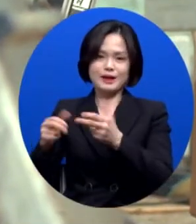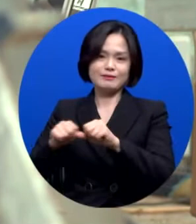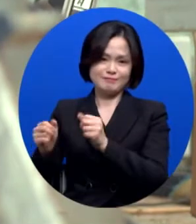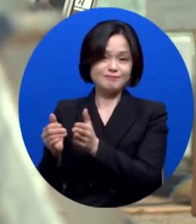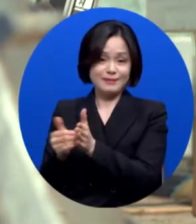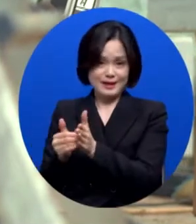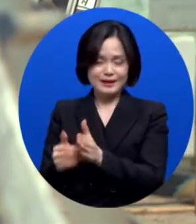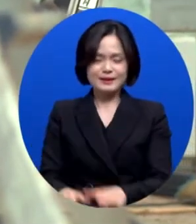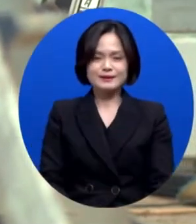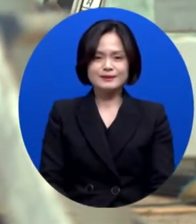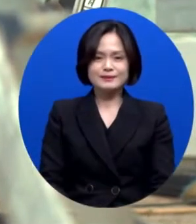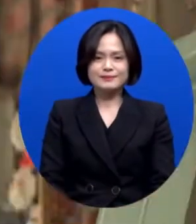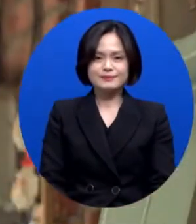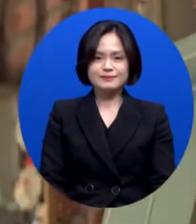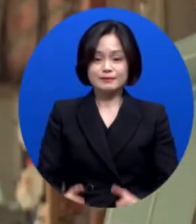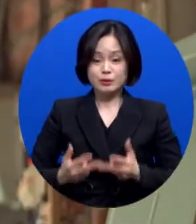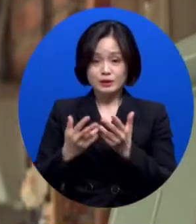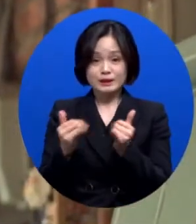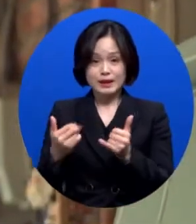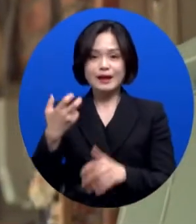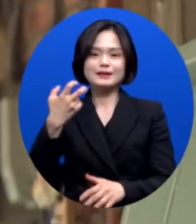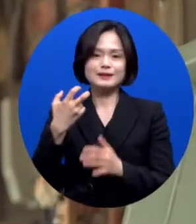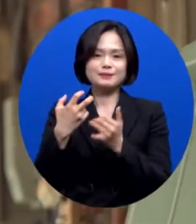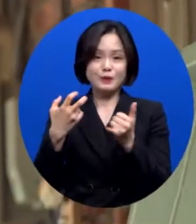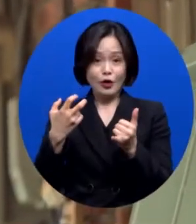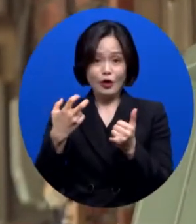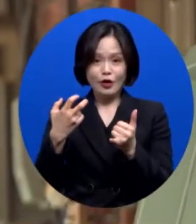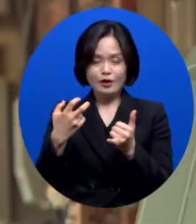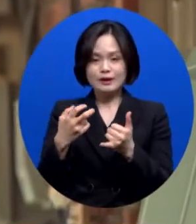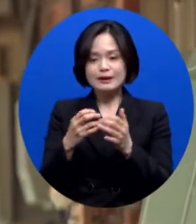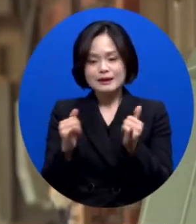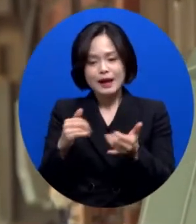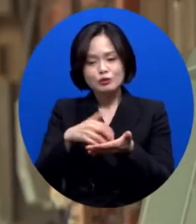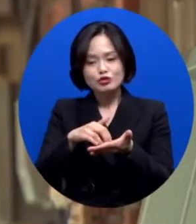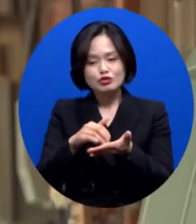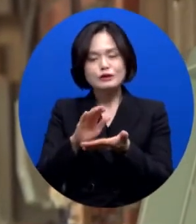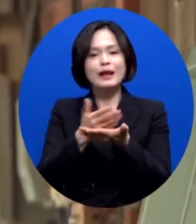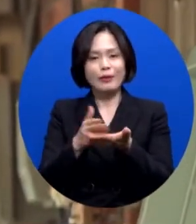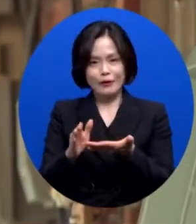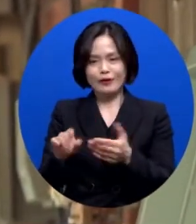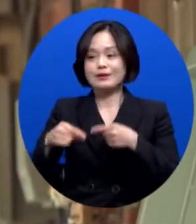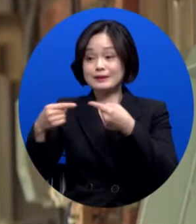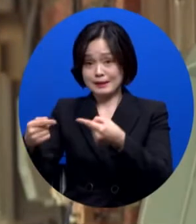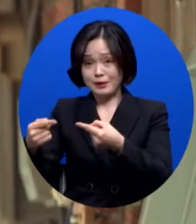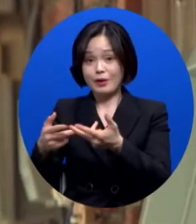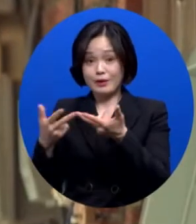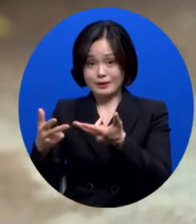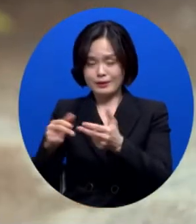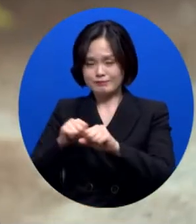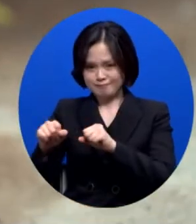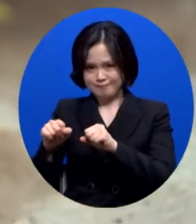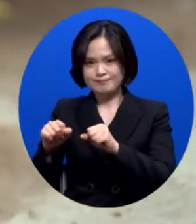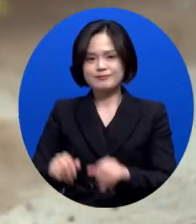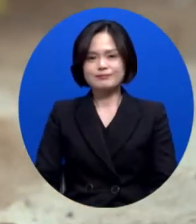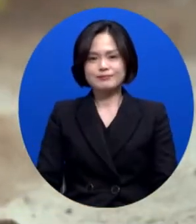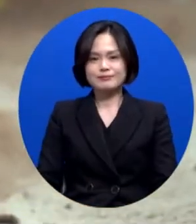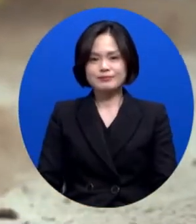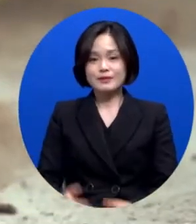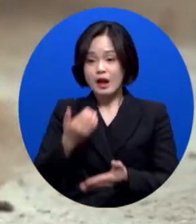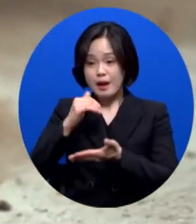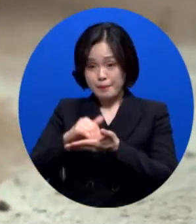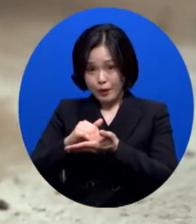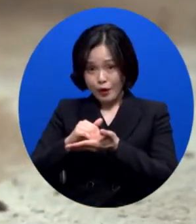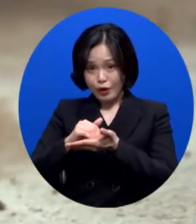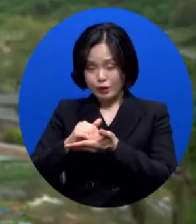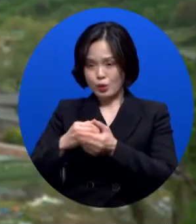주축으로 70여명의 04 자는 불러 실신 추 첫 책 추이 방지 작업 난감 04 예배당 벽 공사